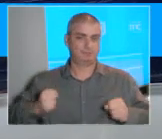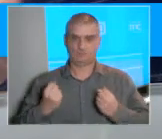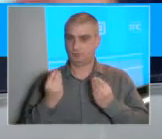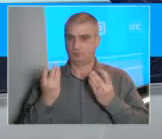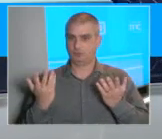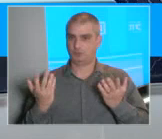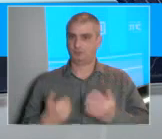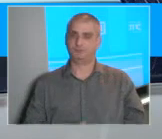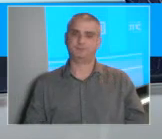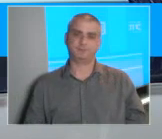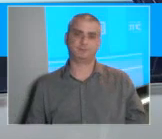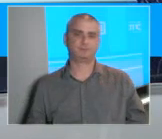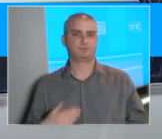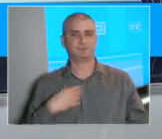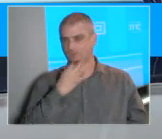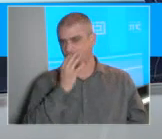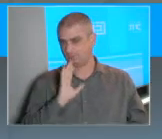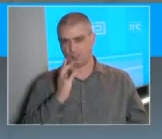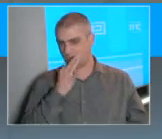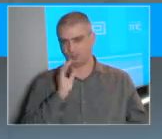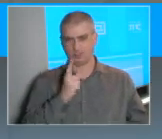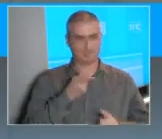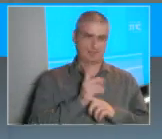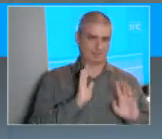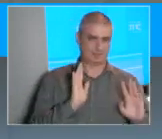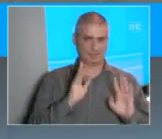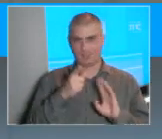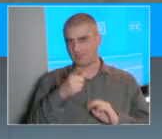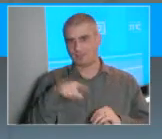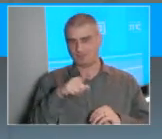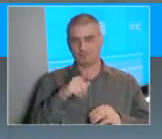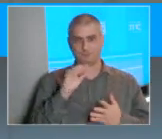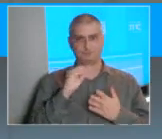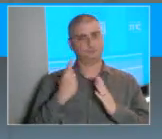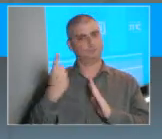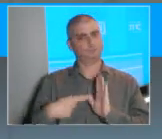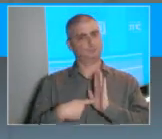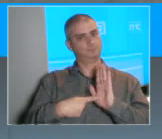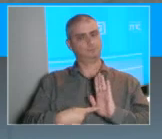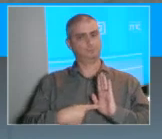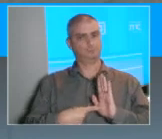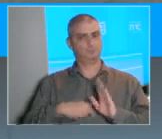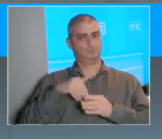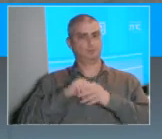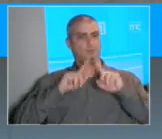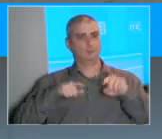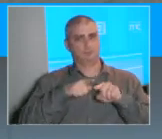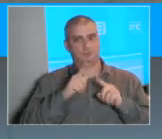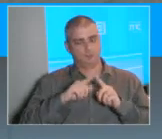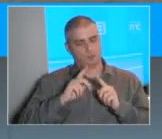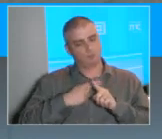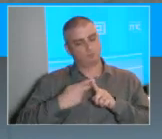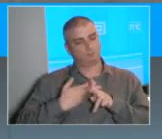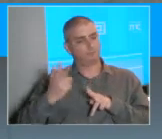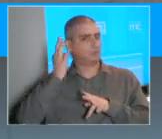משהו שמעולם אני רוצה לשאול אתכם, באמת לא שאלה קנטרנית. זה שאתם שמות את עצמכן במסגרת כזאת